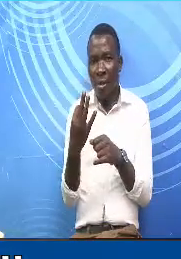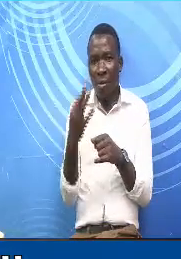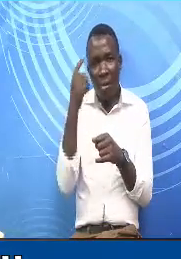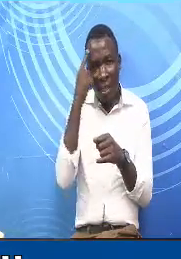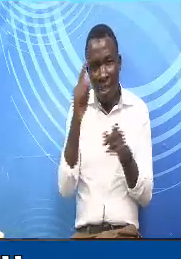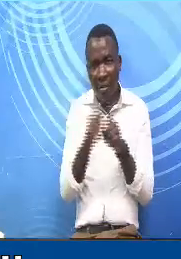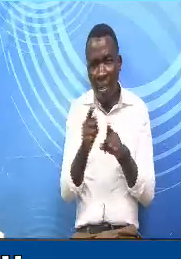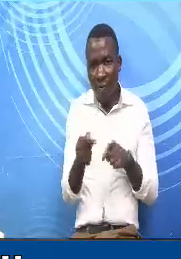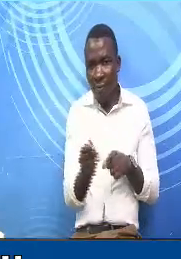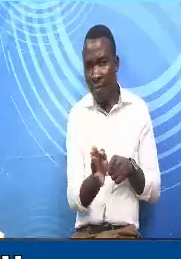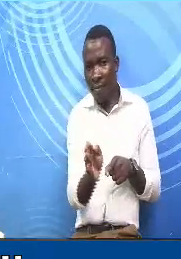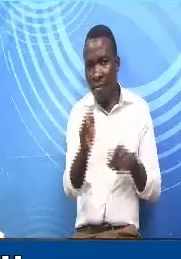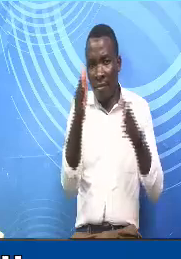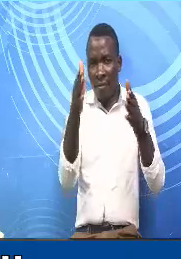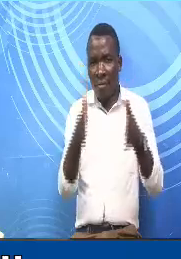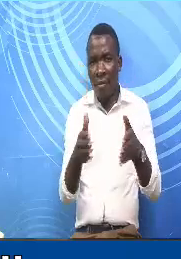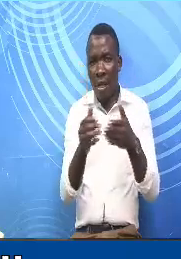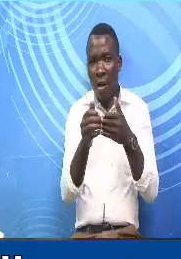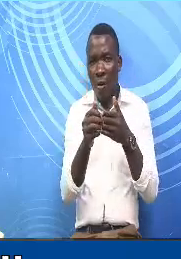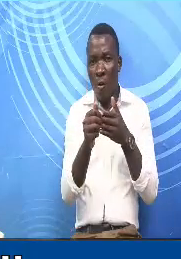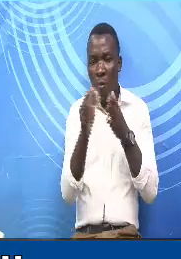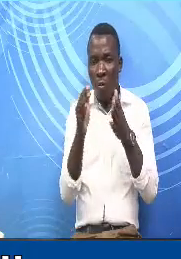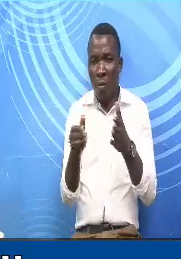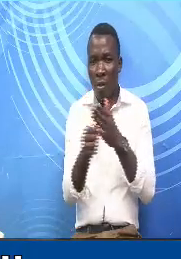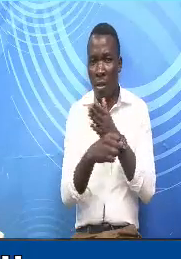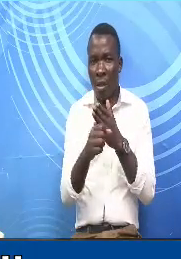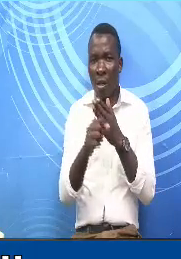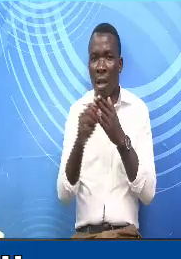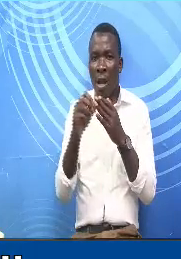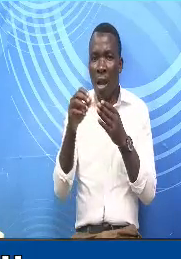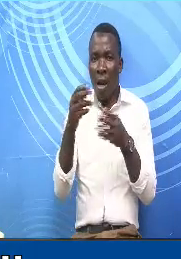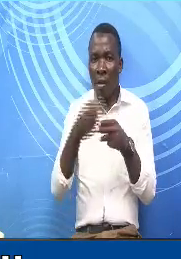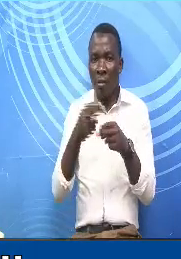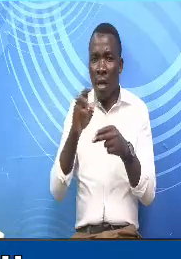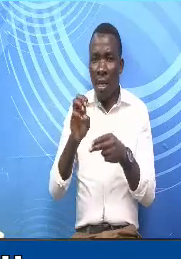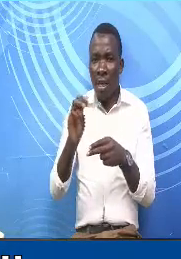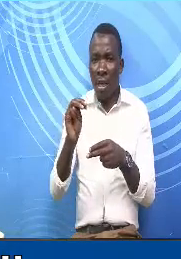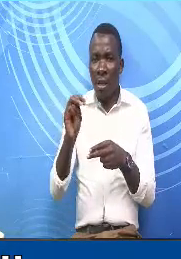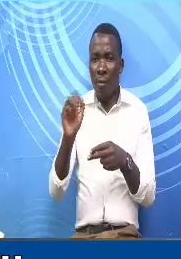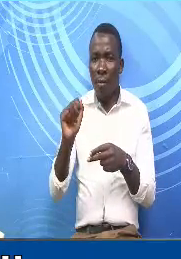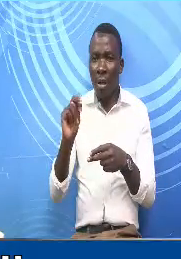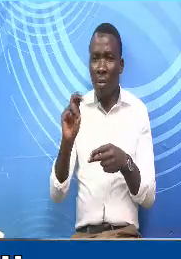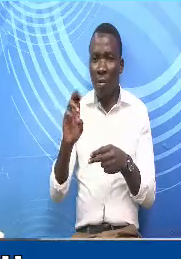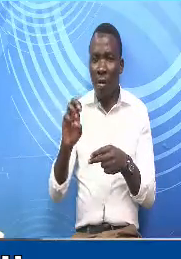nk'inzererezi umunyamabanga nshingwa gukorwa murenge wa Gahanga bwana Rutubuka Emmanuel yadusubije atya